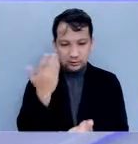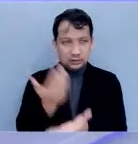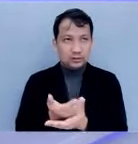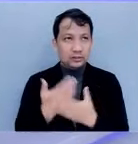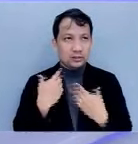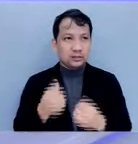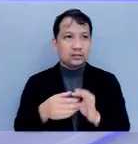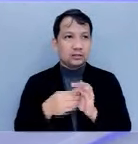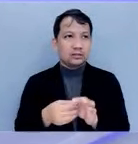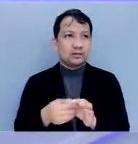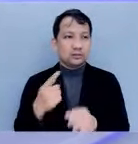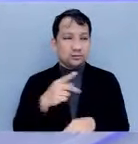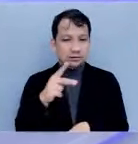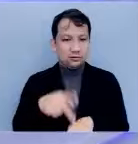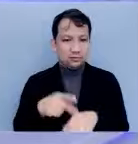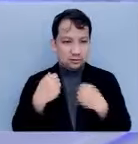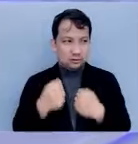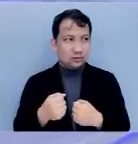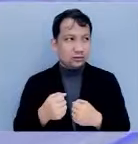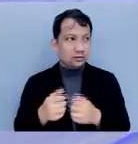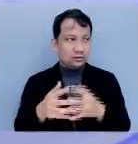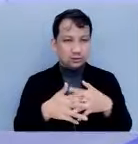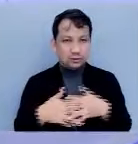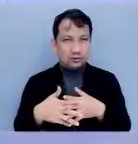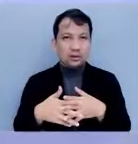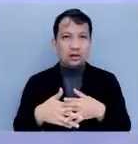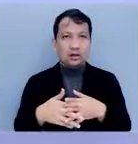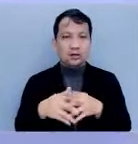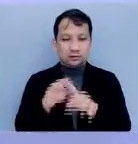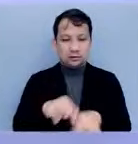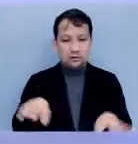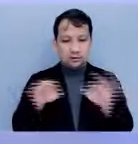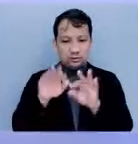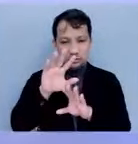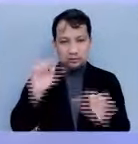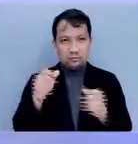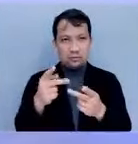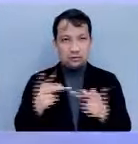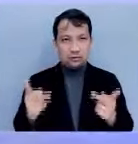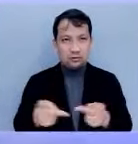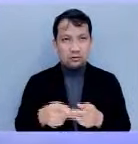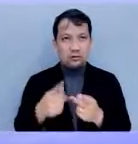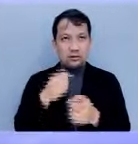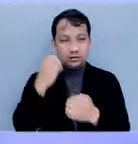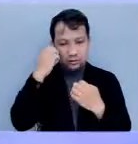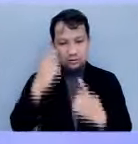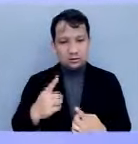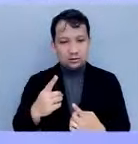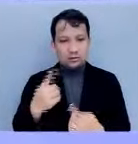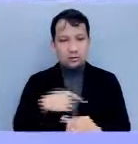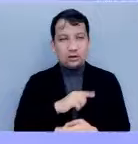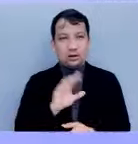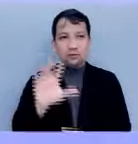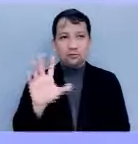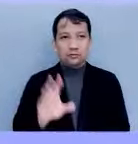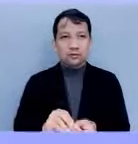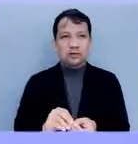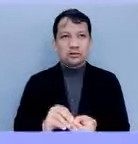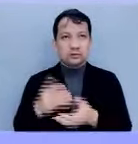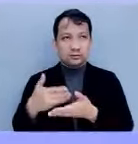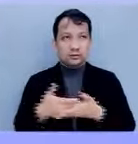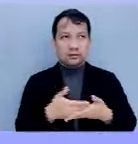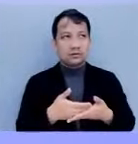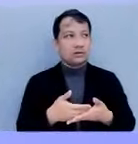kalusugan ng mga hayop. Mahalaga raw kasi ang mga ganitong lugar para na rin po sa edukasyon tungkol sa mga pambihirang